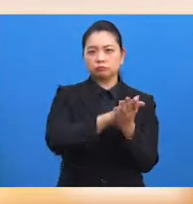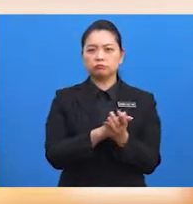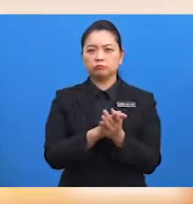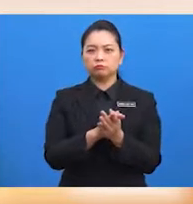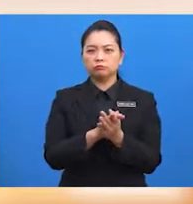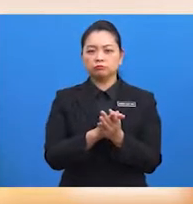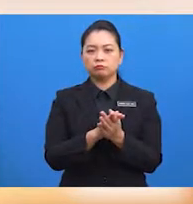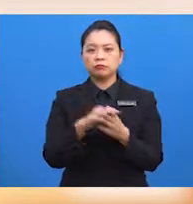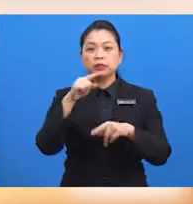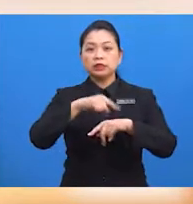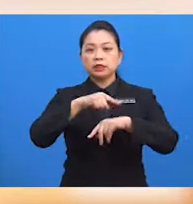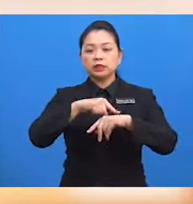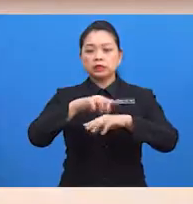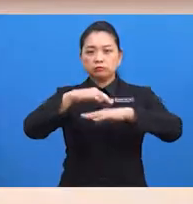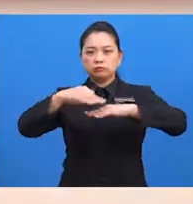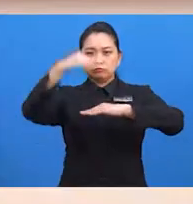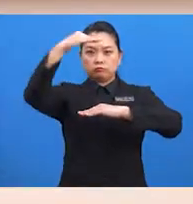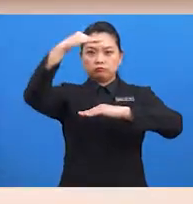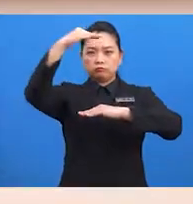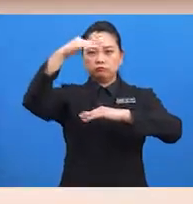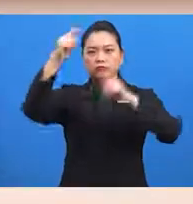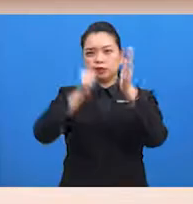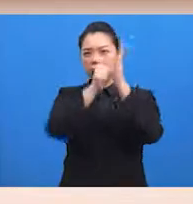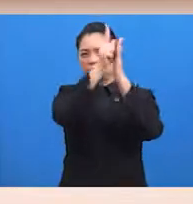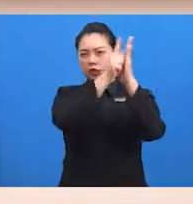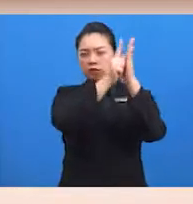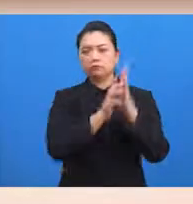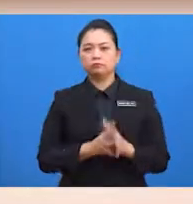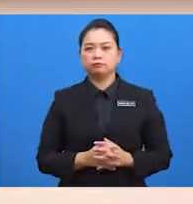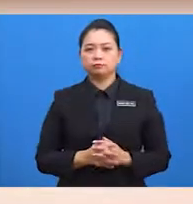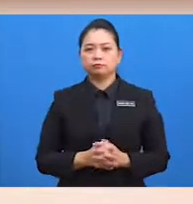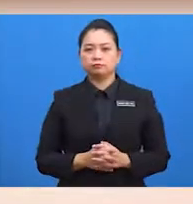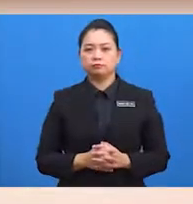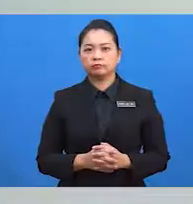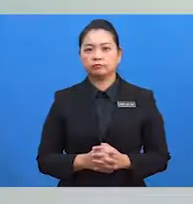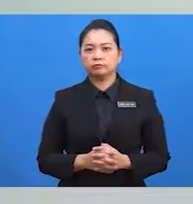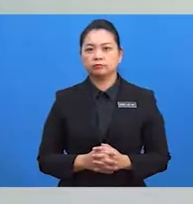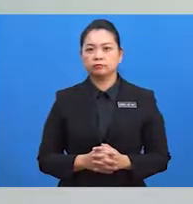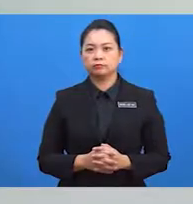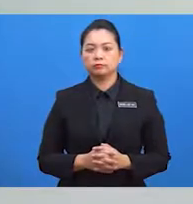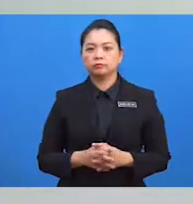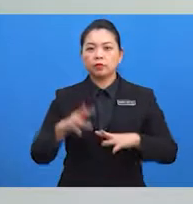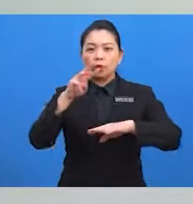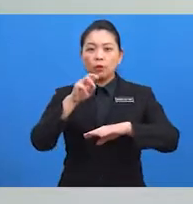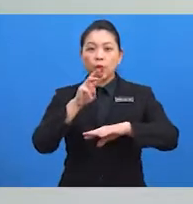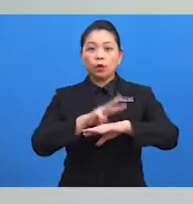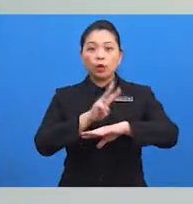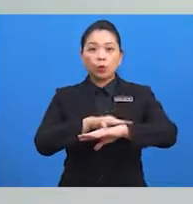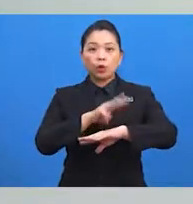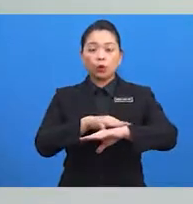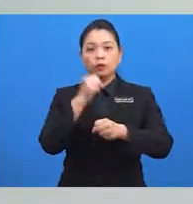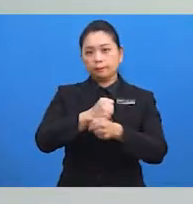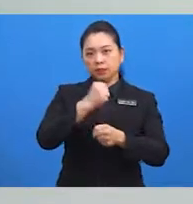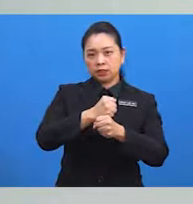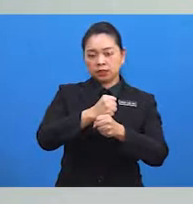Ad yang tinggi untuk jauh Fandi yelah waktu bekerja kru pesawat